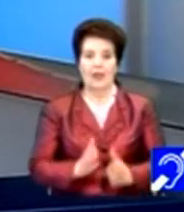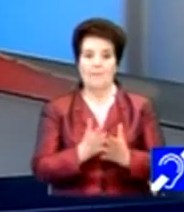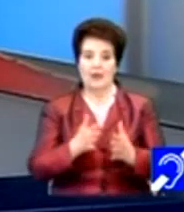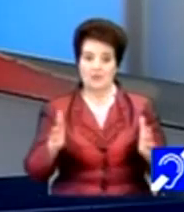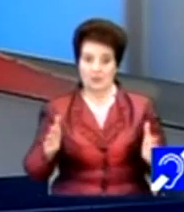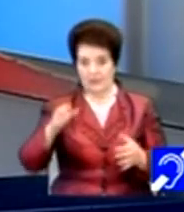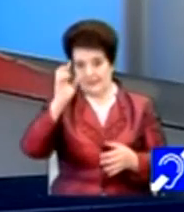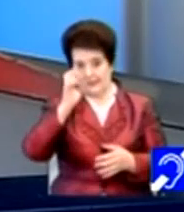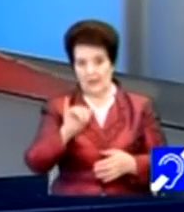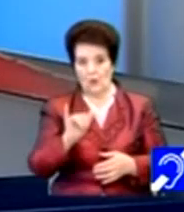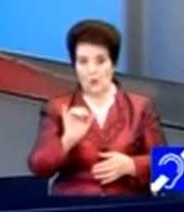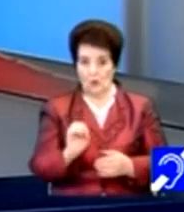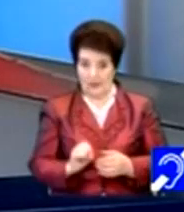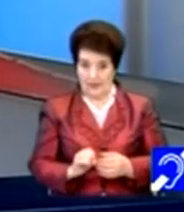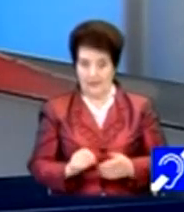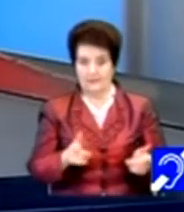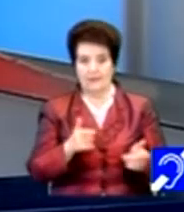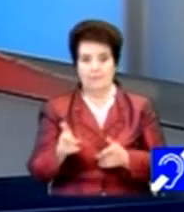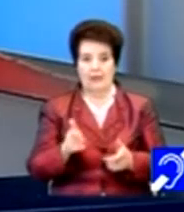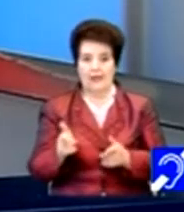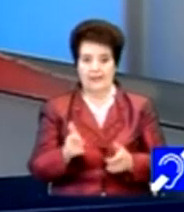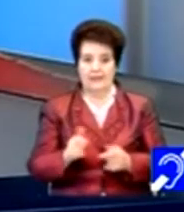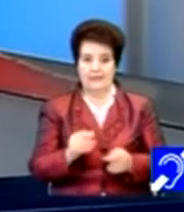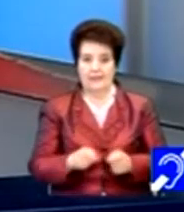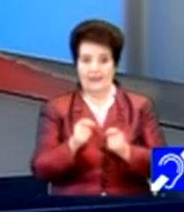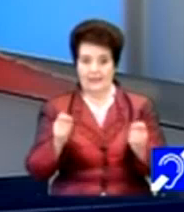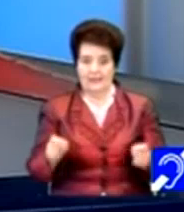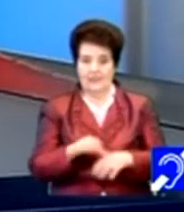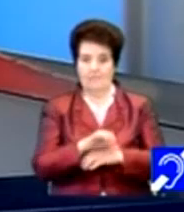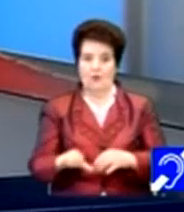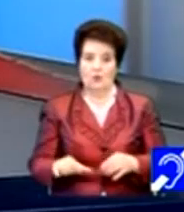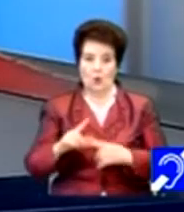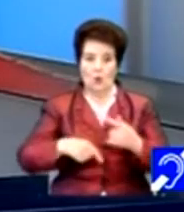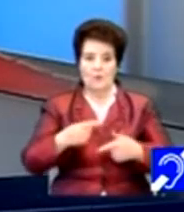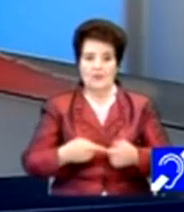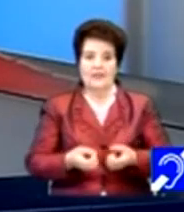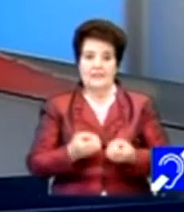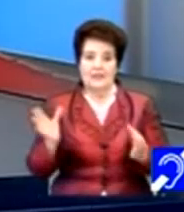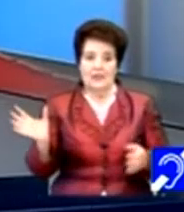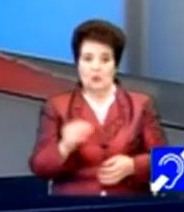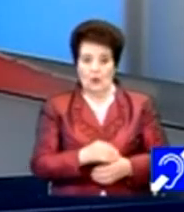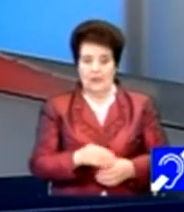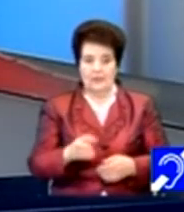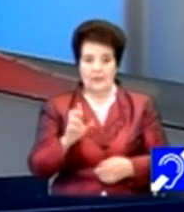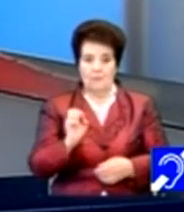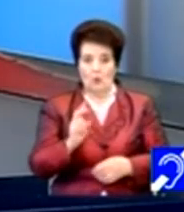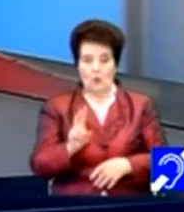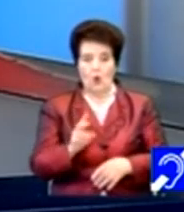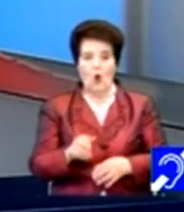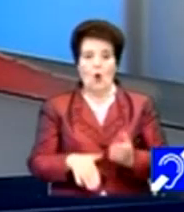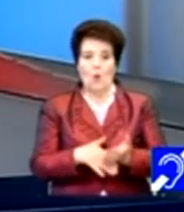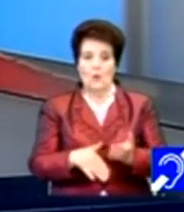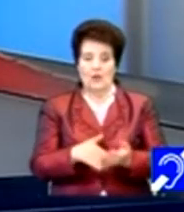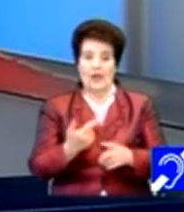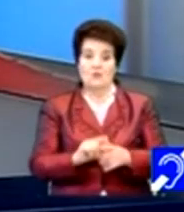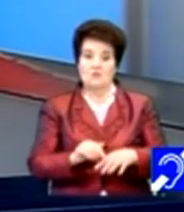Majoritatea țărilor din Uniunea Europeană se pregătesc să-și redeschidă frontierele în următoarele zile cu alte state din blocul comunitar.